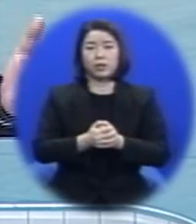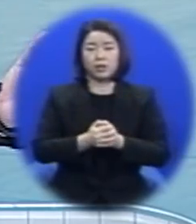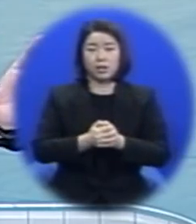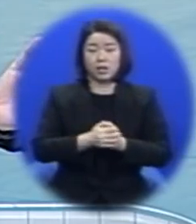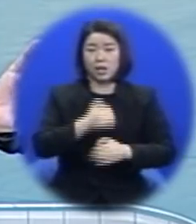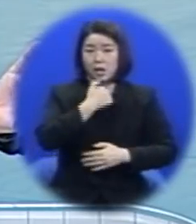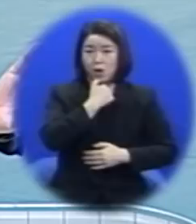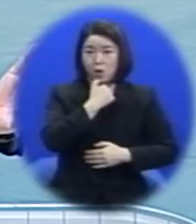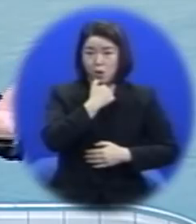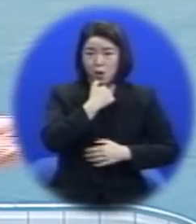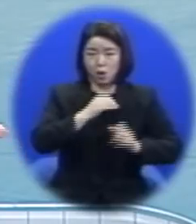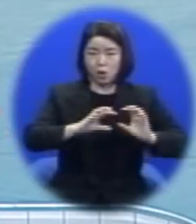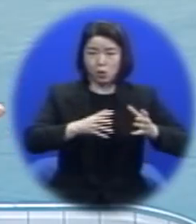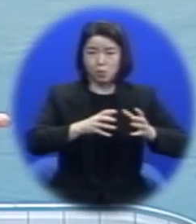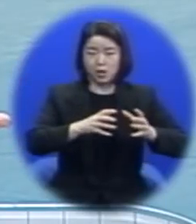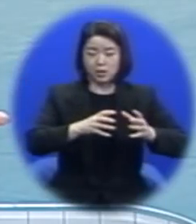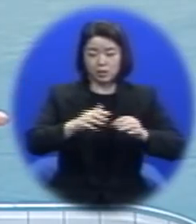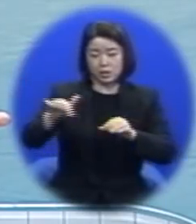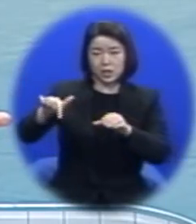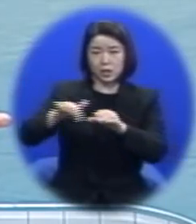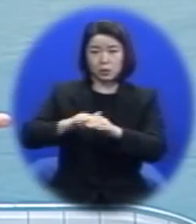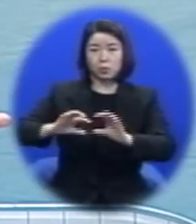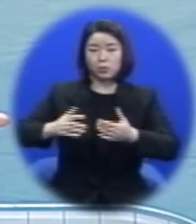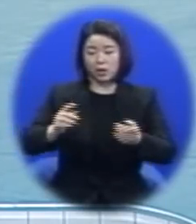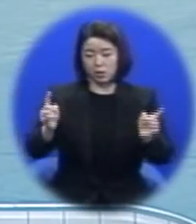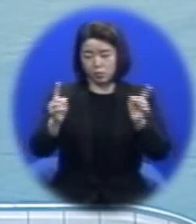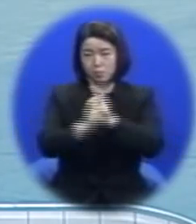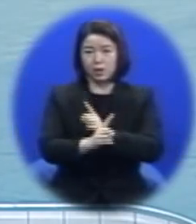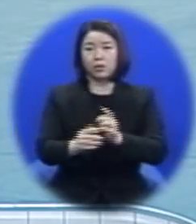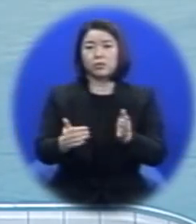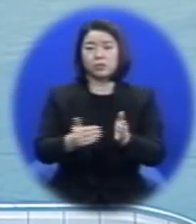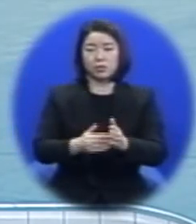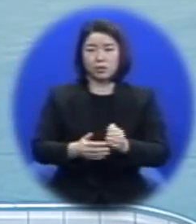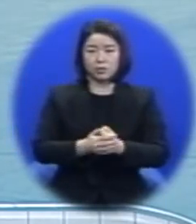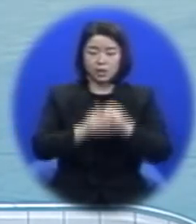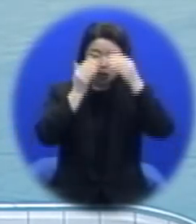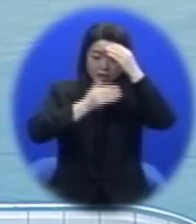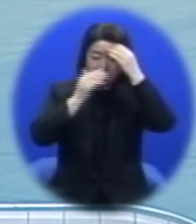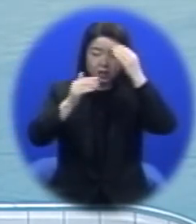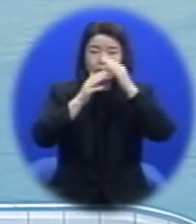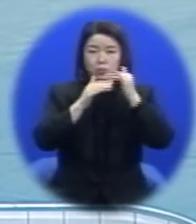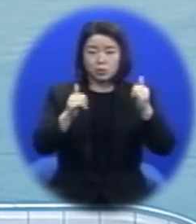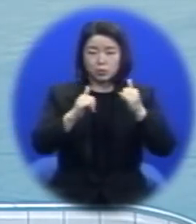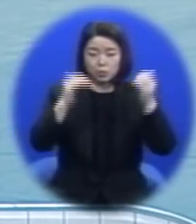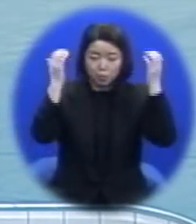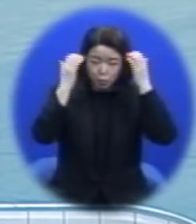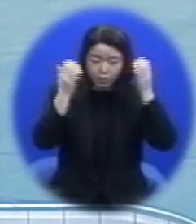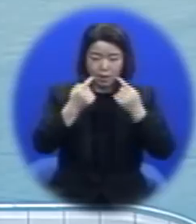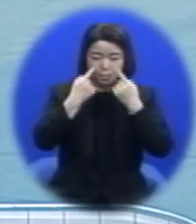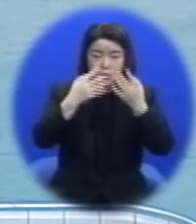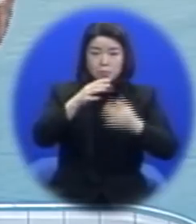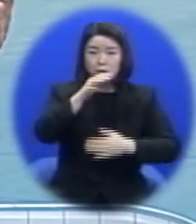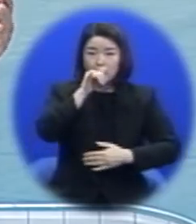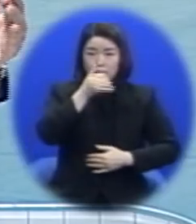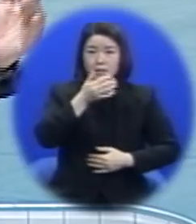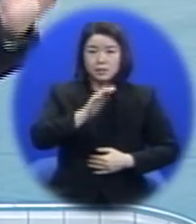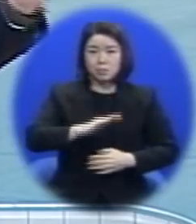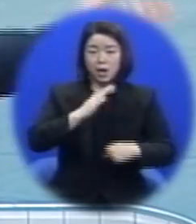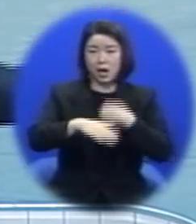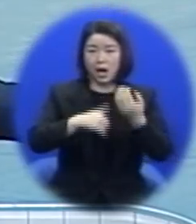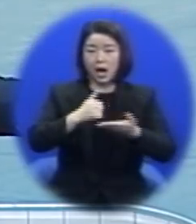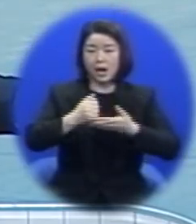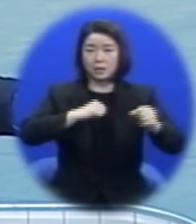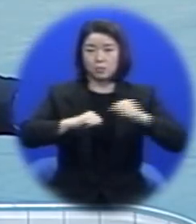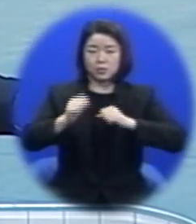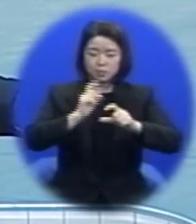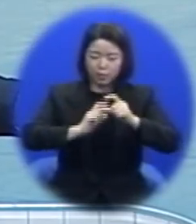기독교 국가가 되었습니다. 성도들의 고난이 분명히 있지만 하나님의 역사는